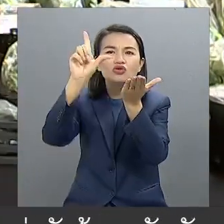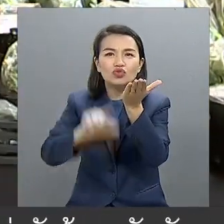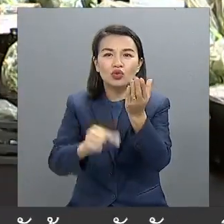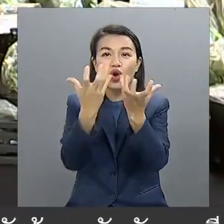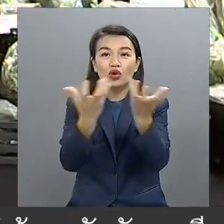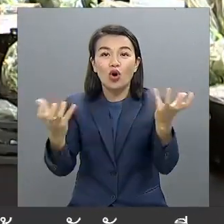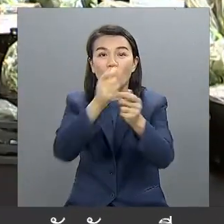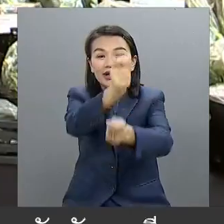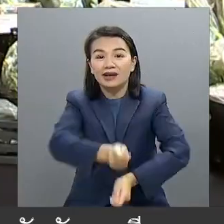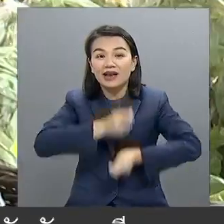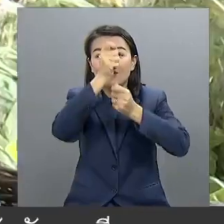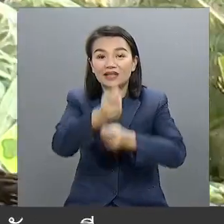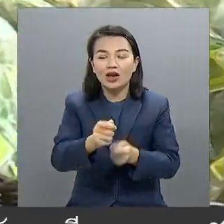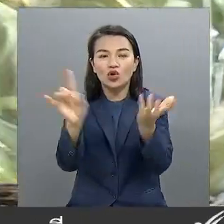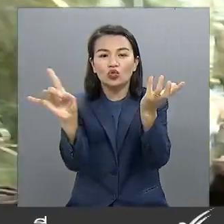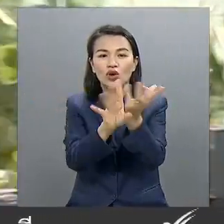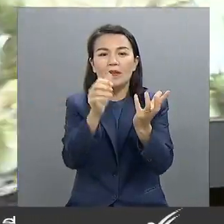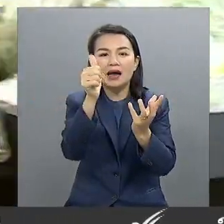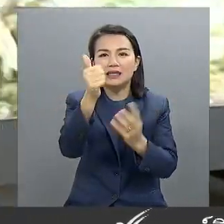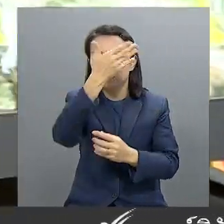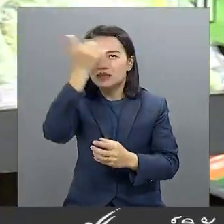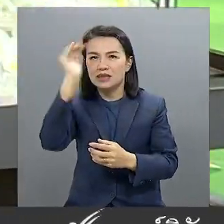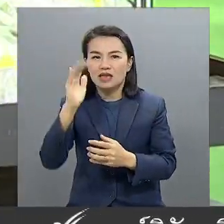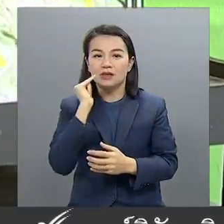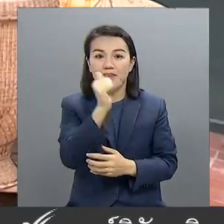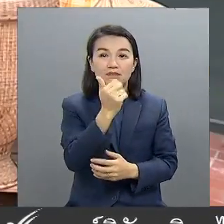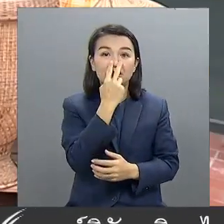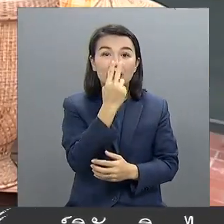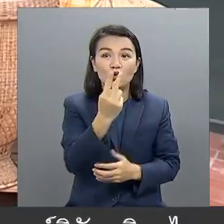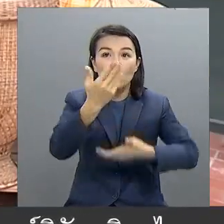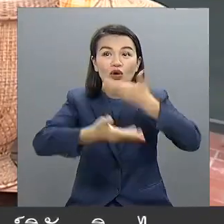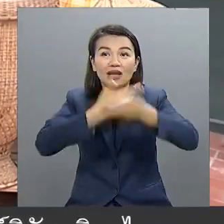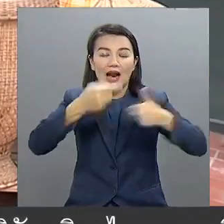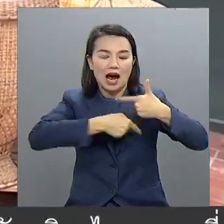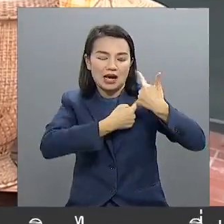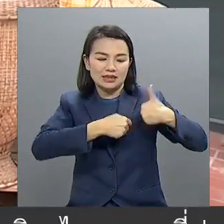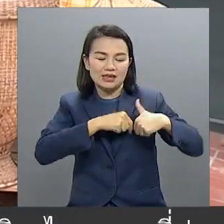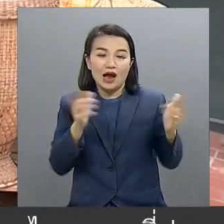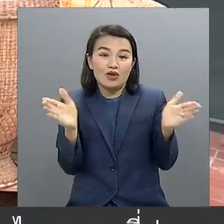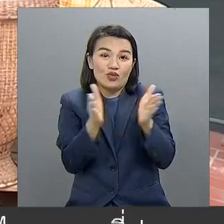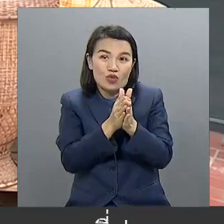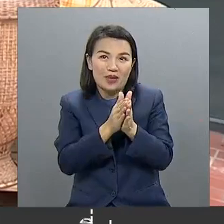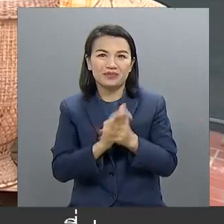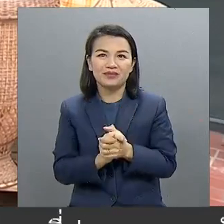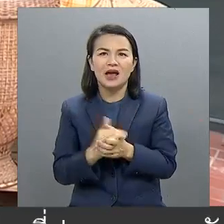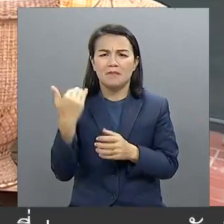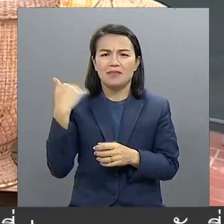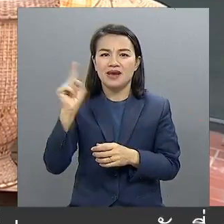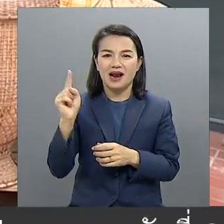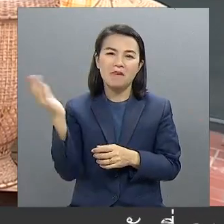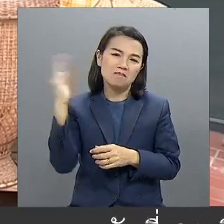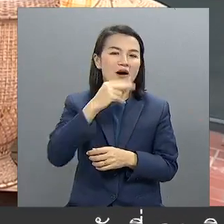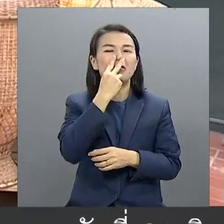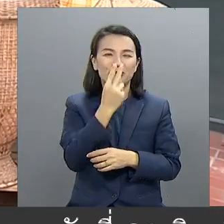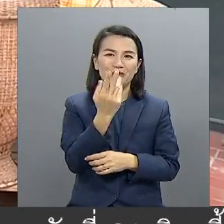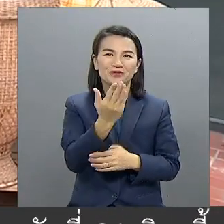ที่มีคภาพไม่พวนภาษวนนี้เลยกับงานตลาดรวมใจแต่ว่าข้างในจะมีอะไรบ้าง ตามตบเขามาเลยแต่